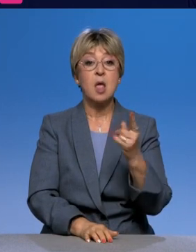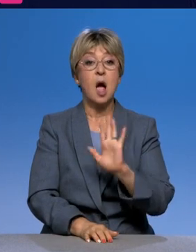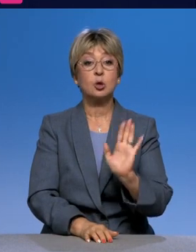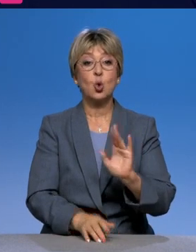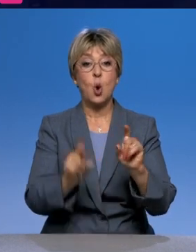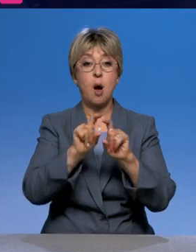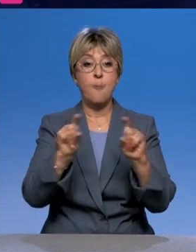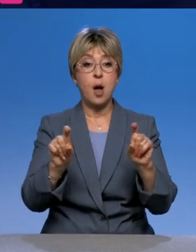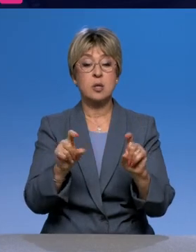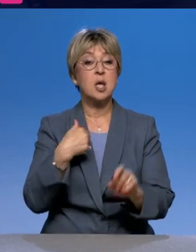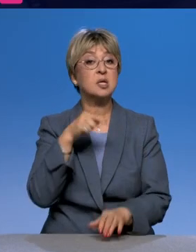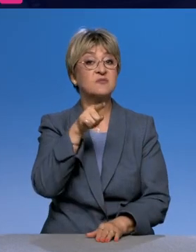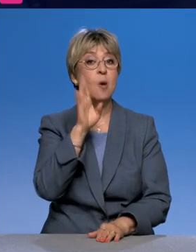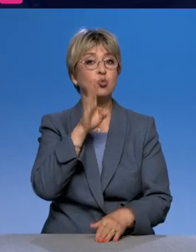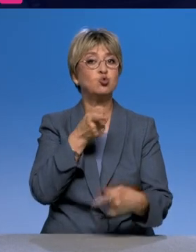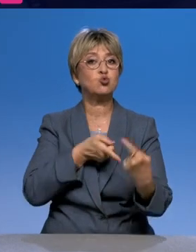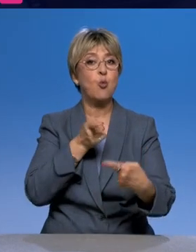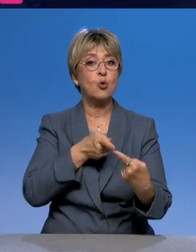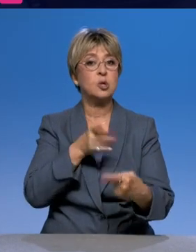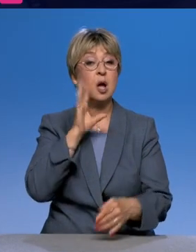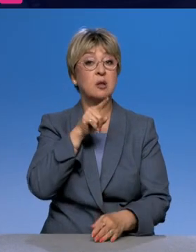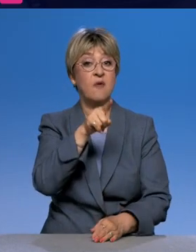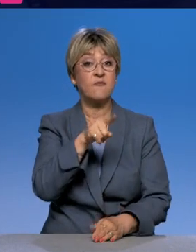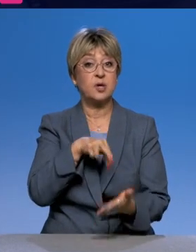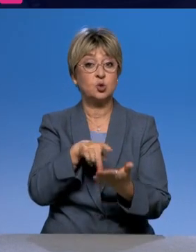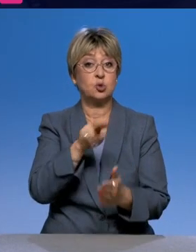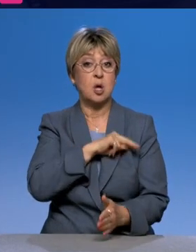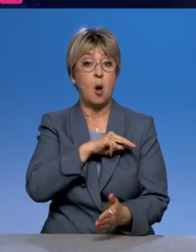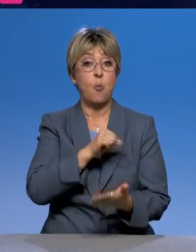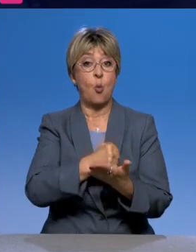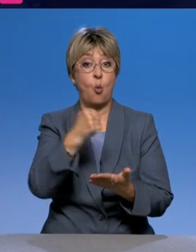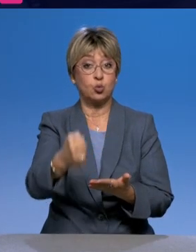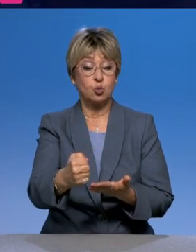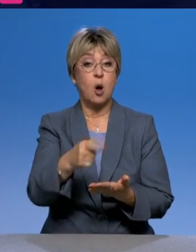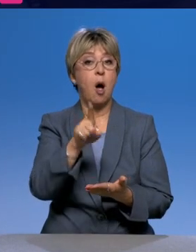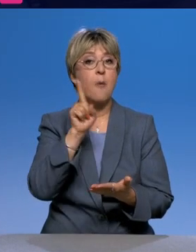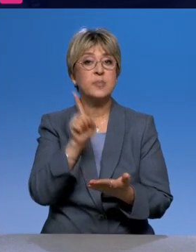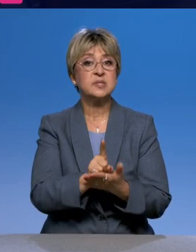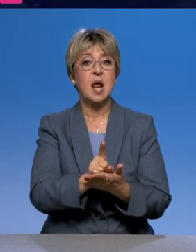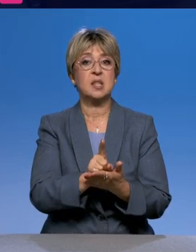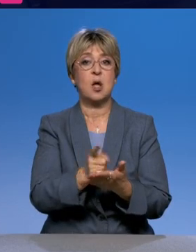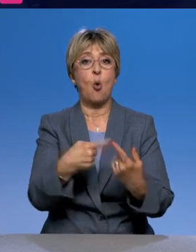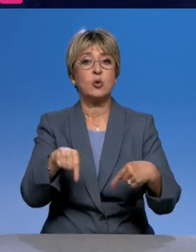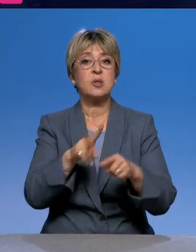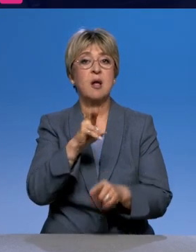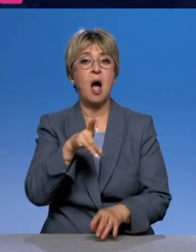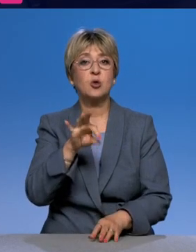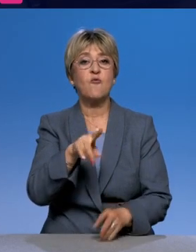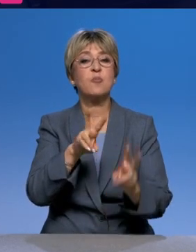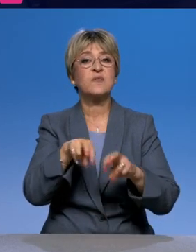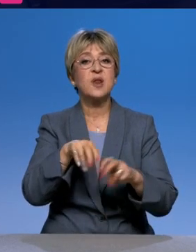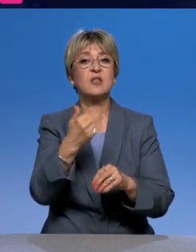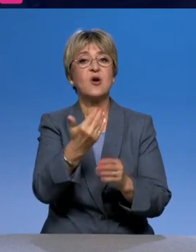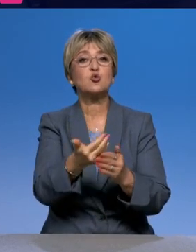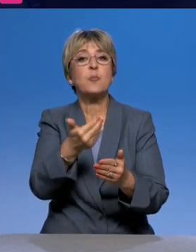Ни одной компании. Алексей, я с вами поспорлю. Когда вы устраиваетесь на работу, обязательно отдел кадров проверяет вашу предыдущую работу,